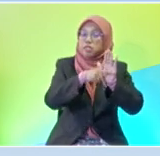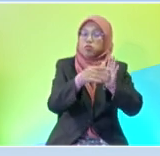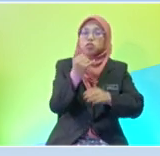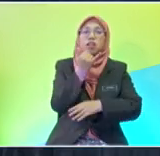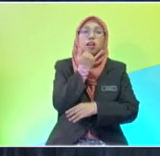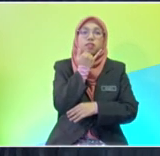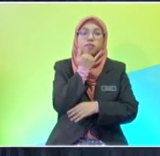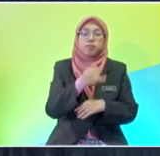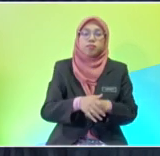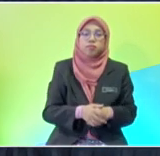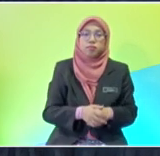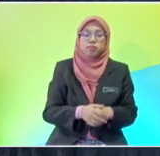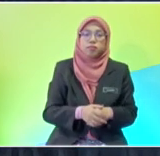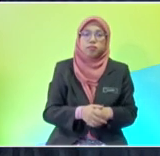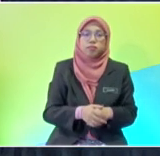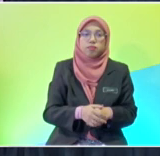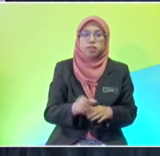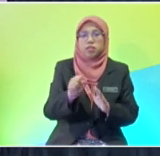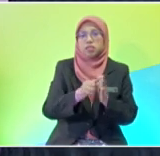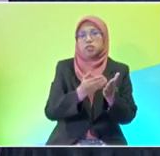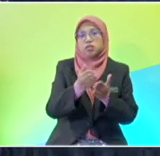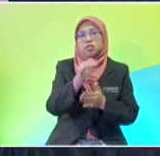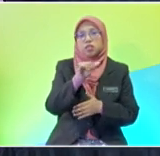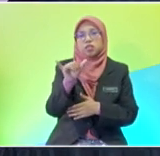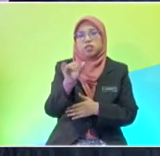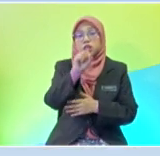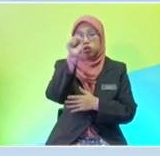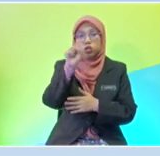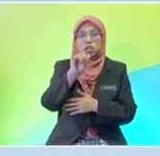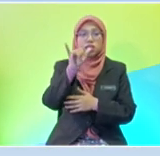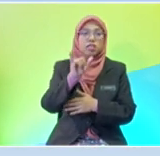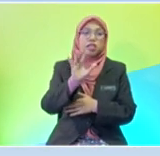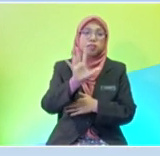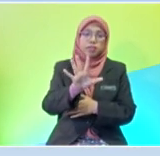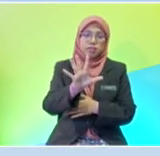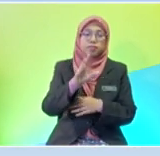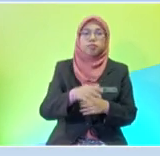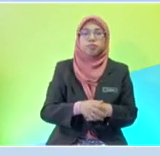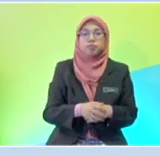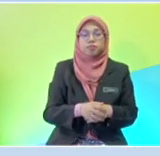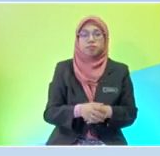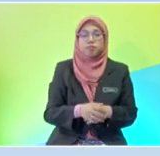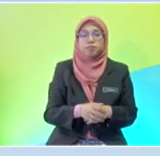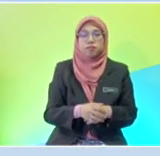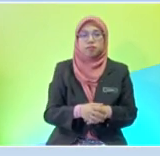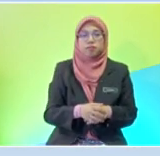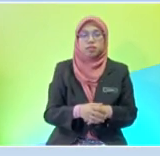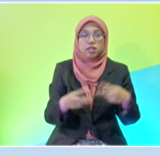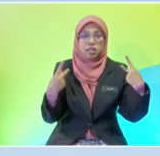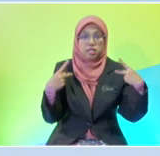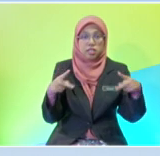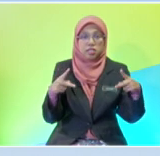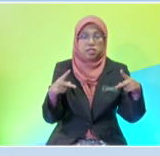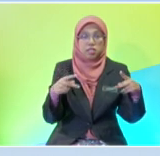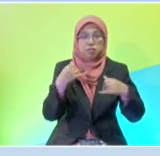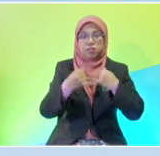seterusnya kita ada soal lain yang kelima Oke yaitu kedai berjaya